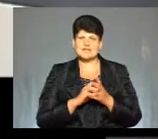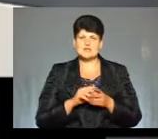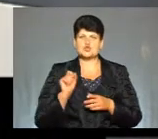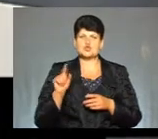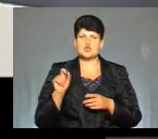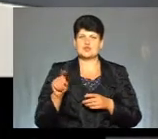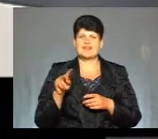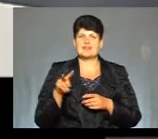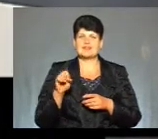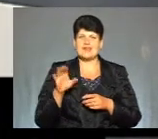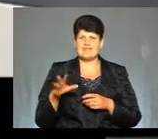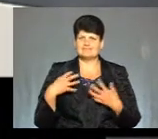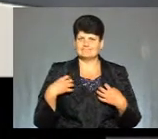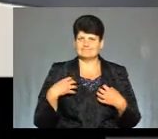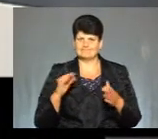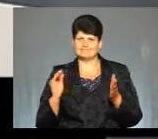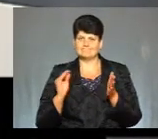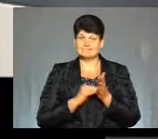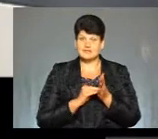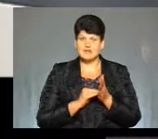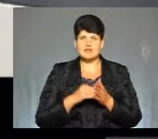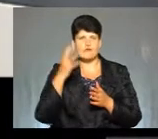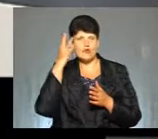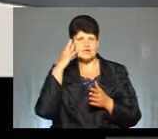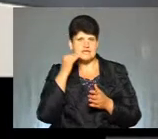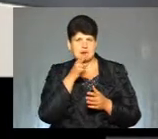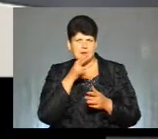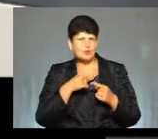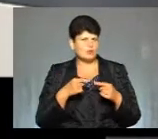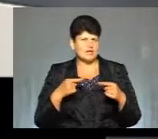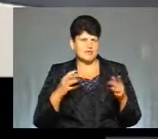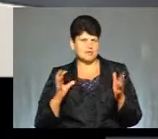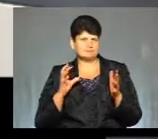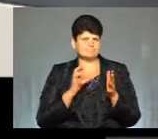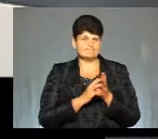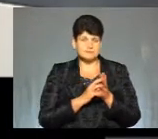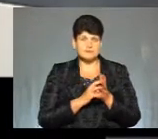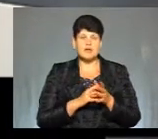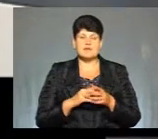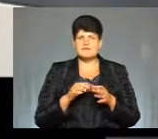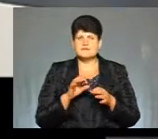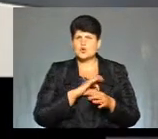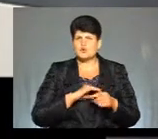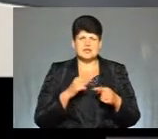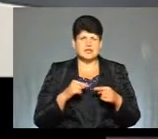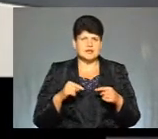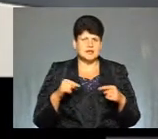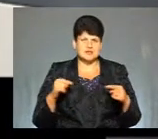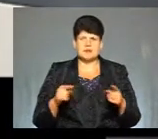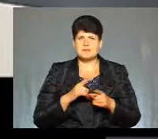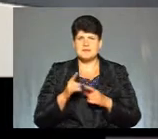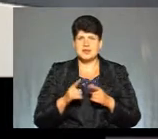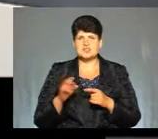в Галицько-Волинському періоді, і під час козацьких періодів були різні. І так само використовували, міняючи